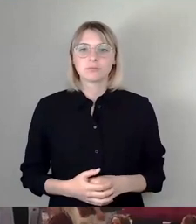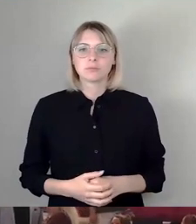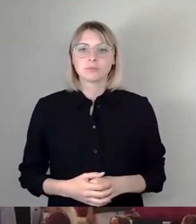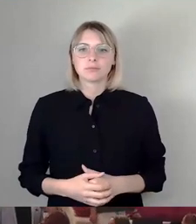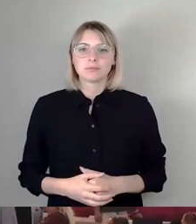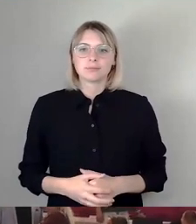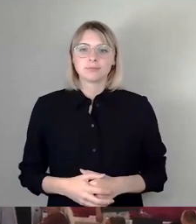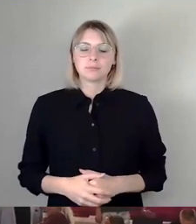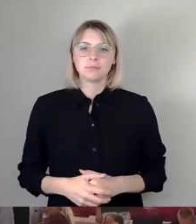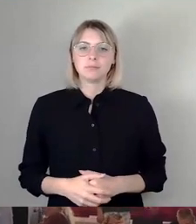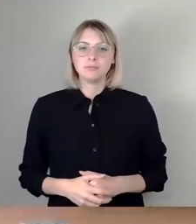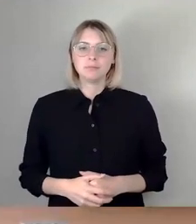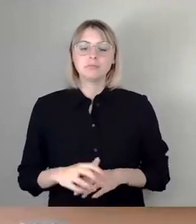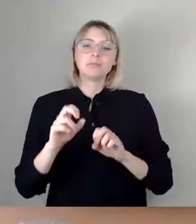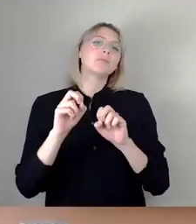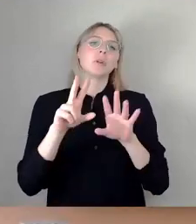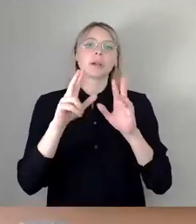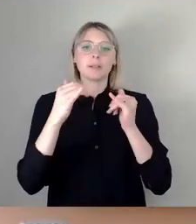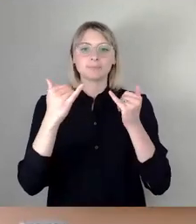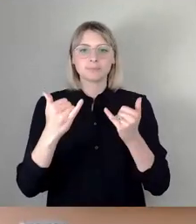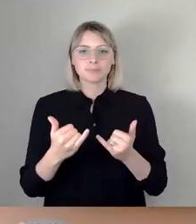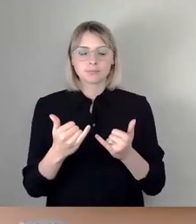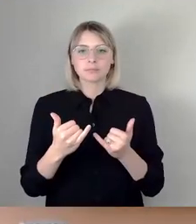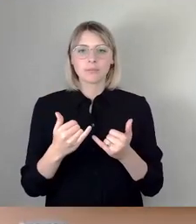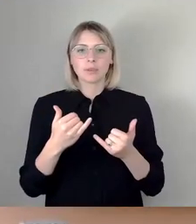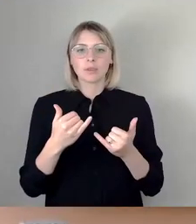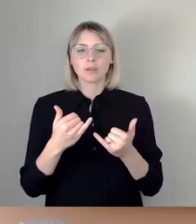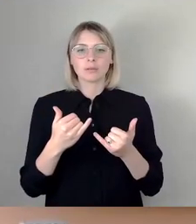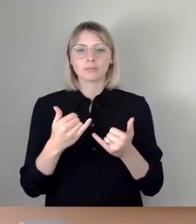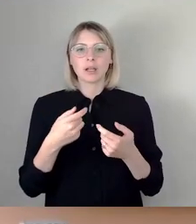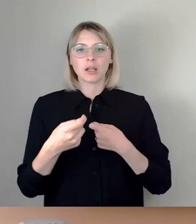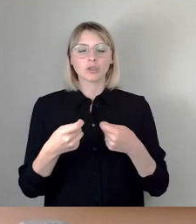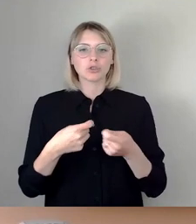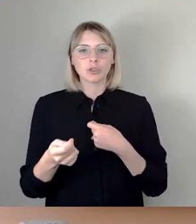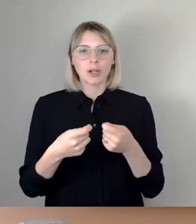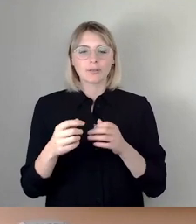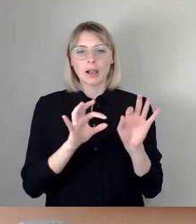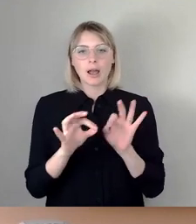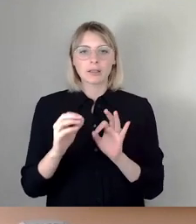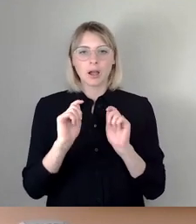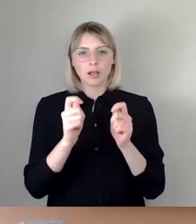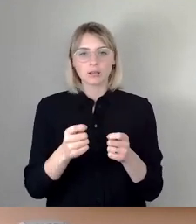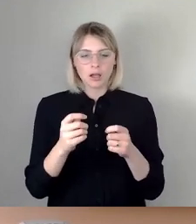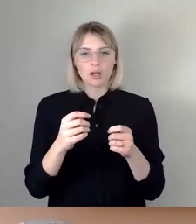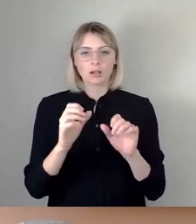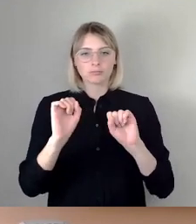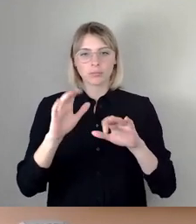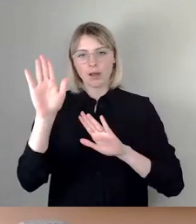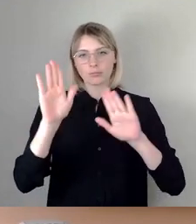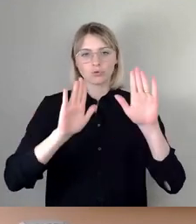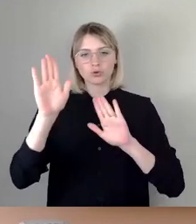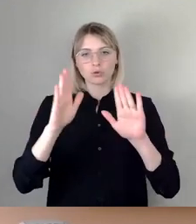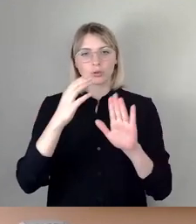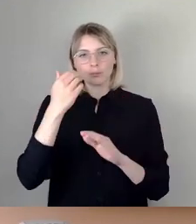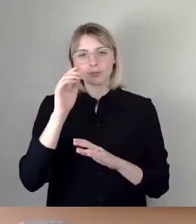So, dann würden wir diesen... Geschäftsleitenden Antrag zur Abstimmung stellen. Wer damit einverstanden ist, dass die Vorlage nochmal in